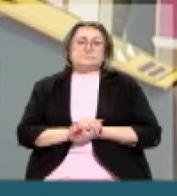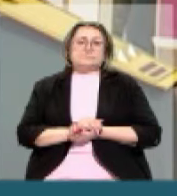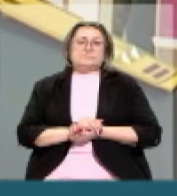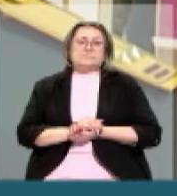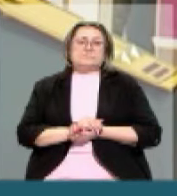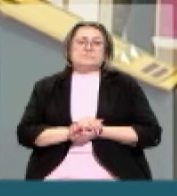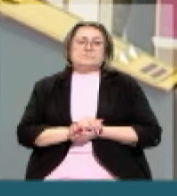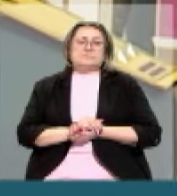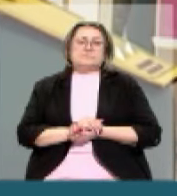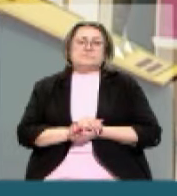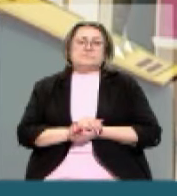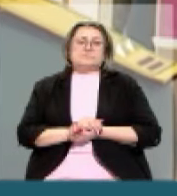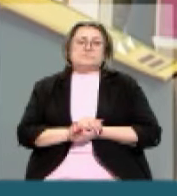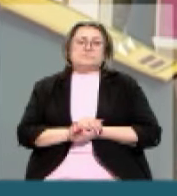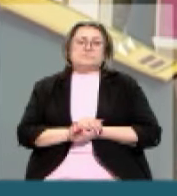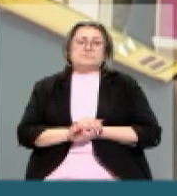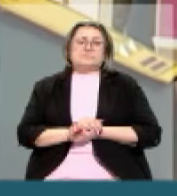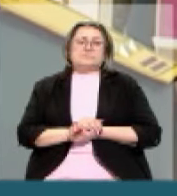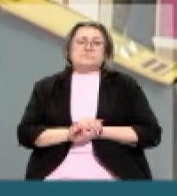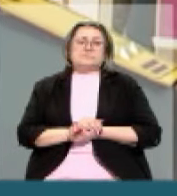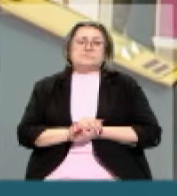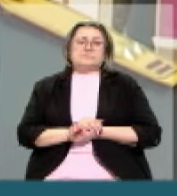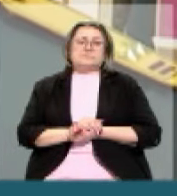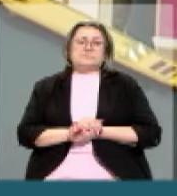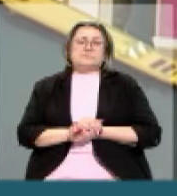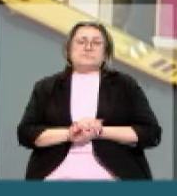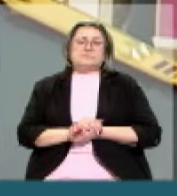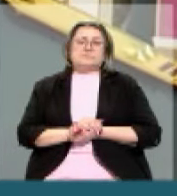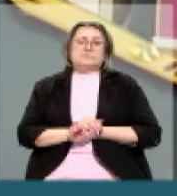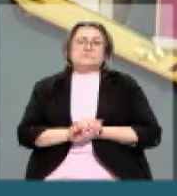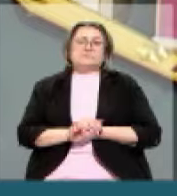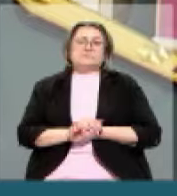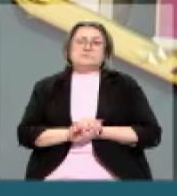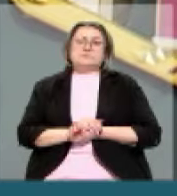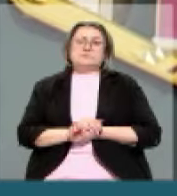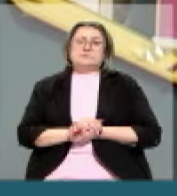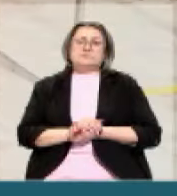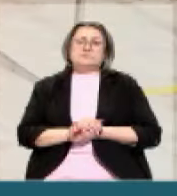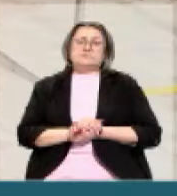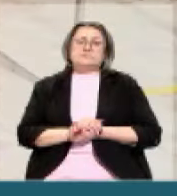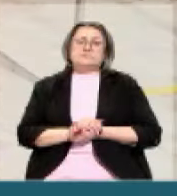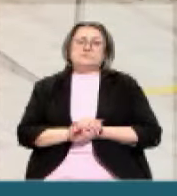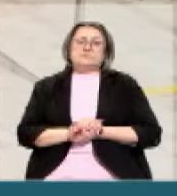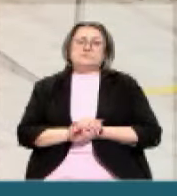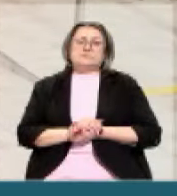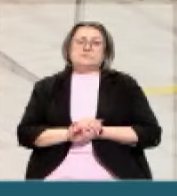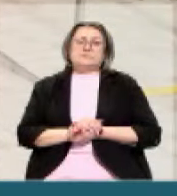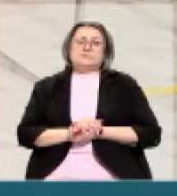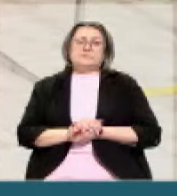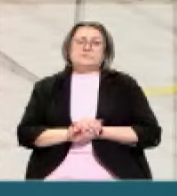Сіздерге, отбасыларыңызға мол бақыт, қажымас қайрат, еліміз аман, жұртымыз тыныш болсын. Өмір